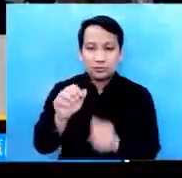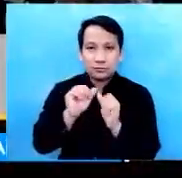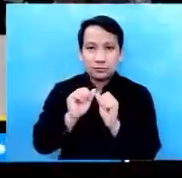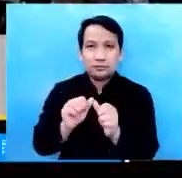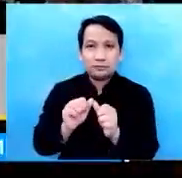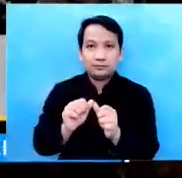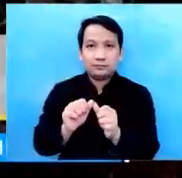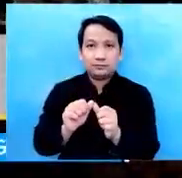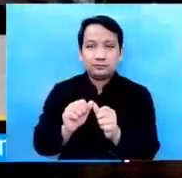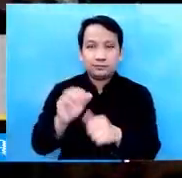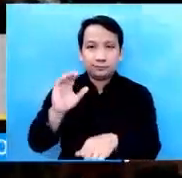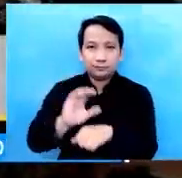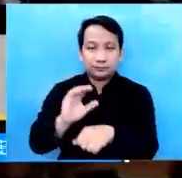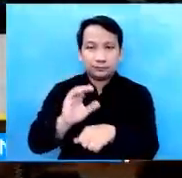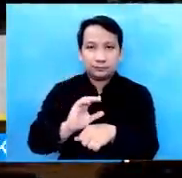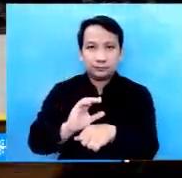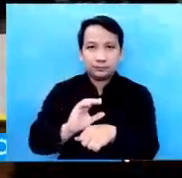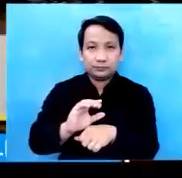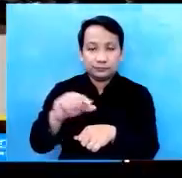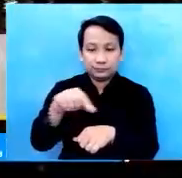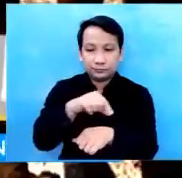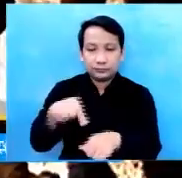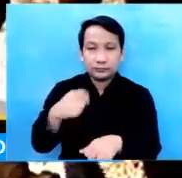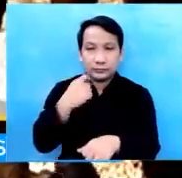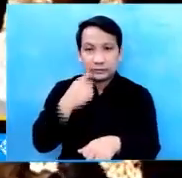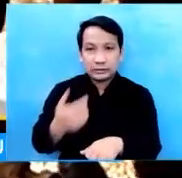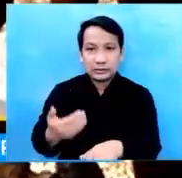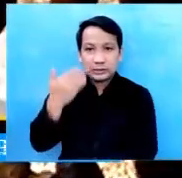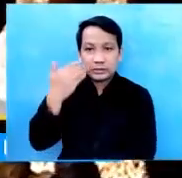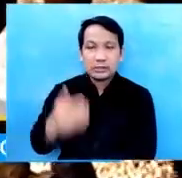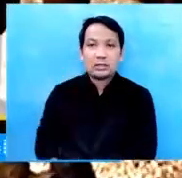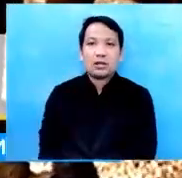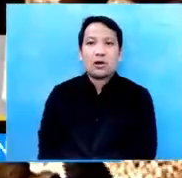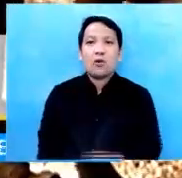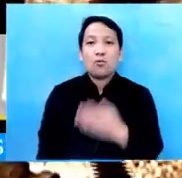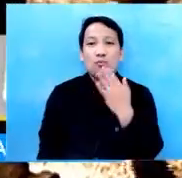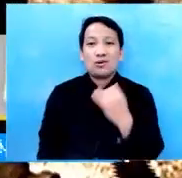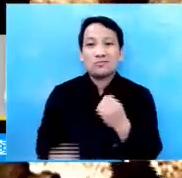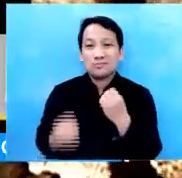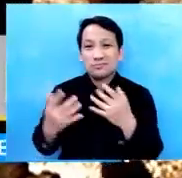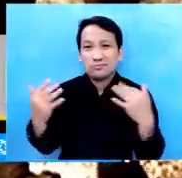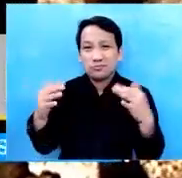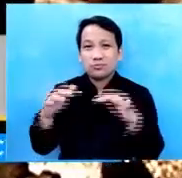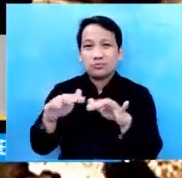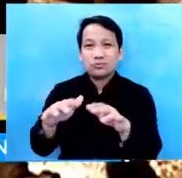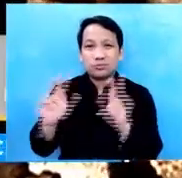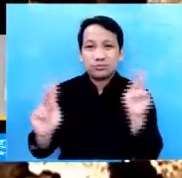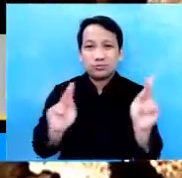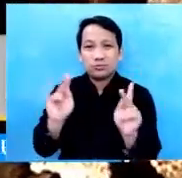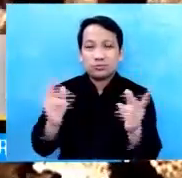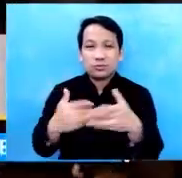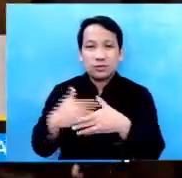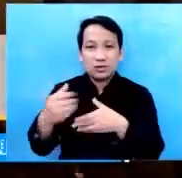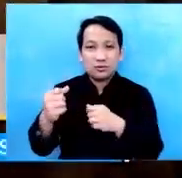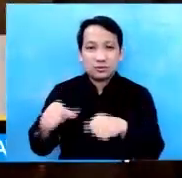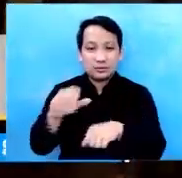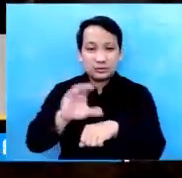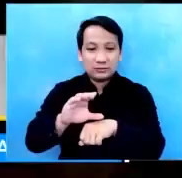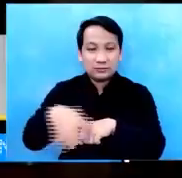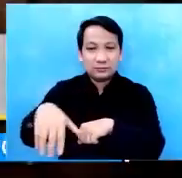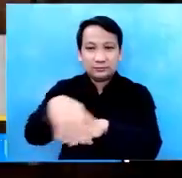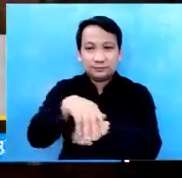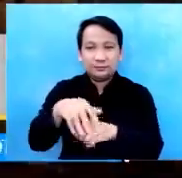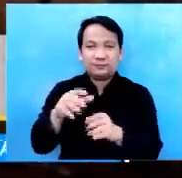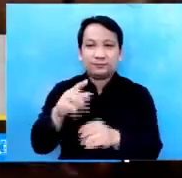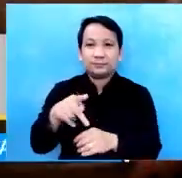ang mananampalataya sa Quiapo Church kaninang umaga. Dahil sa dami ng tao, umabot na sa labas ng simbahan, sa